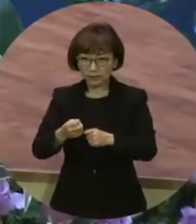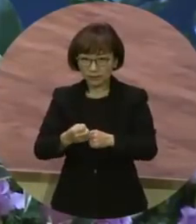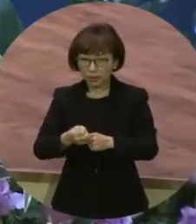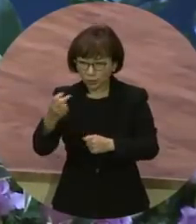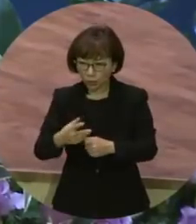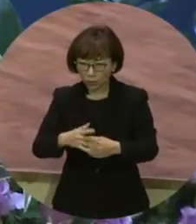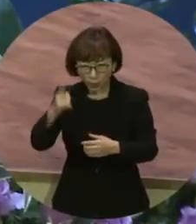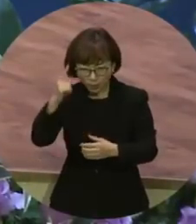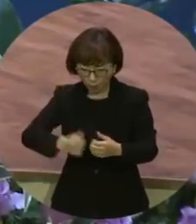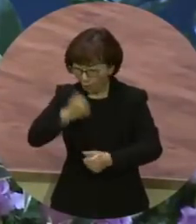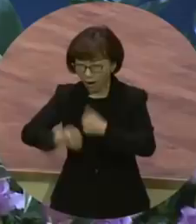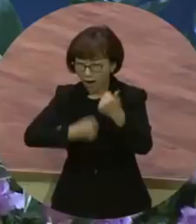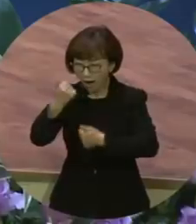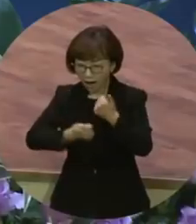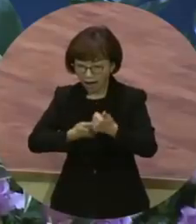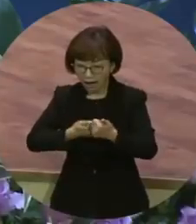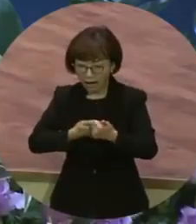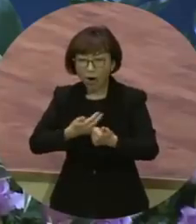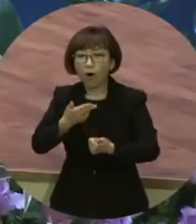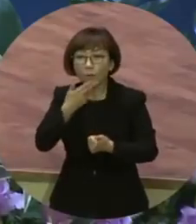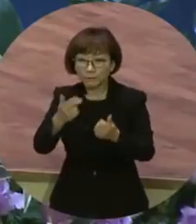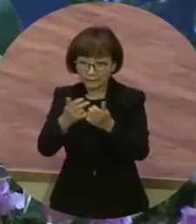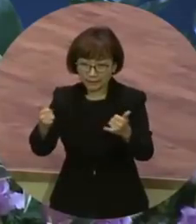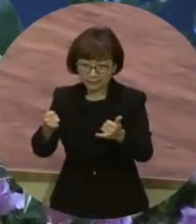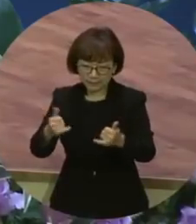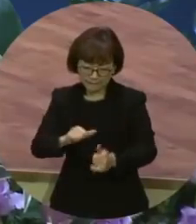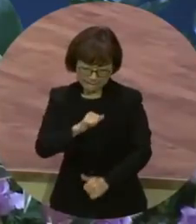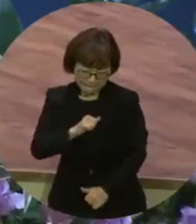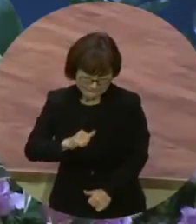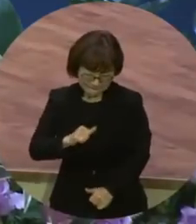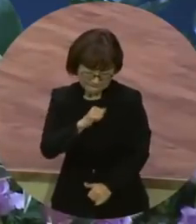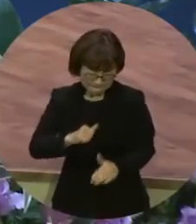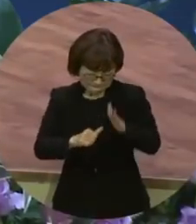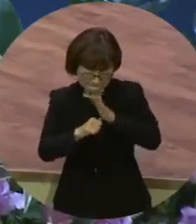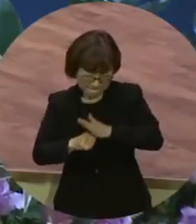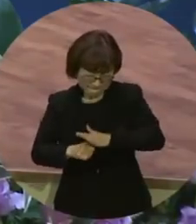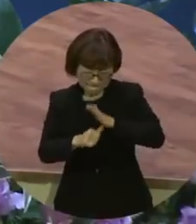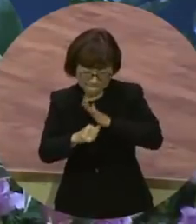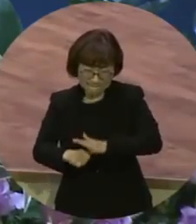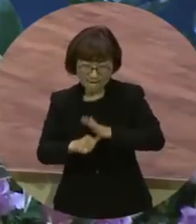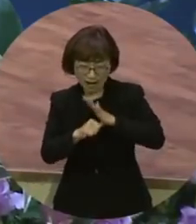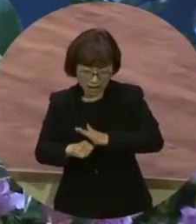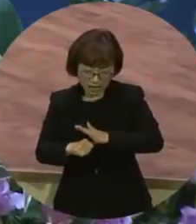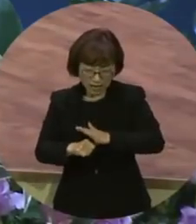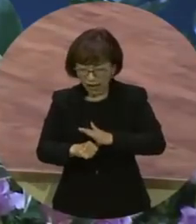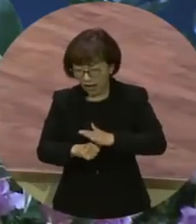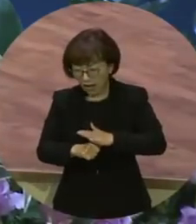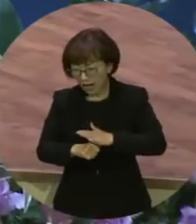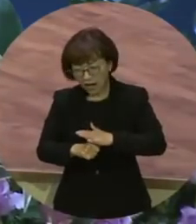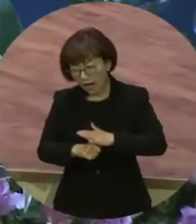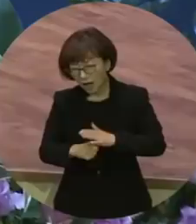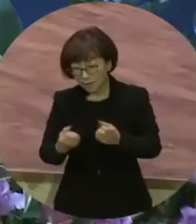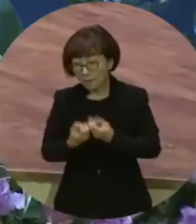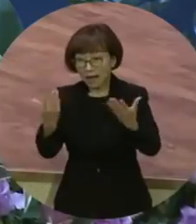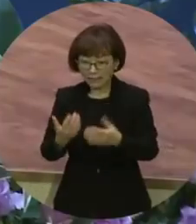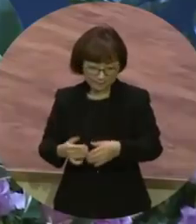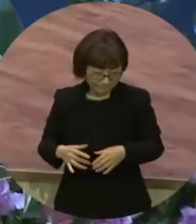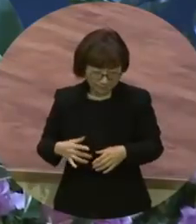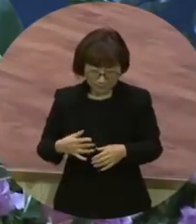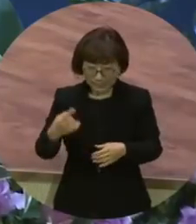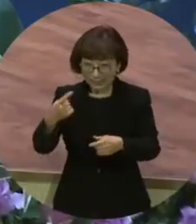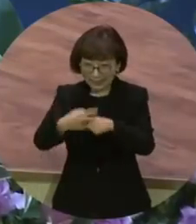사람들이 자해를 한답니다. 그렇게 해서 피를 보면은 뭔가 이 쾌락적인 기쁨이 있대요. 얼마 전에 뉴스에